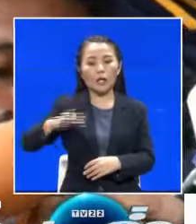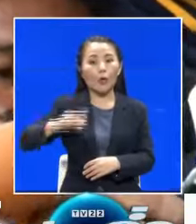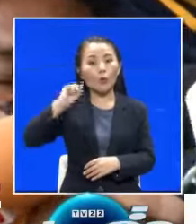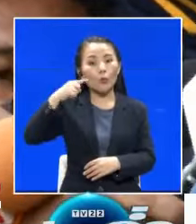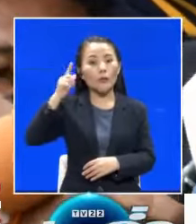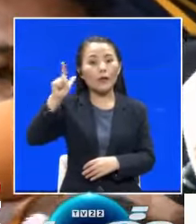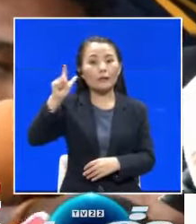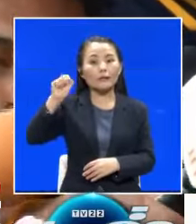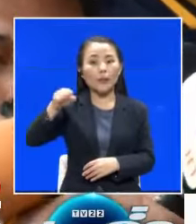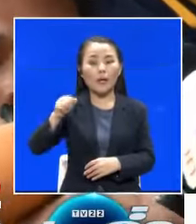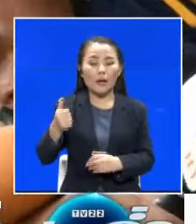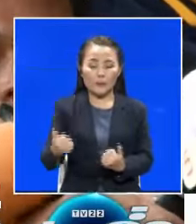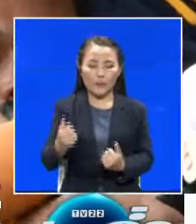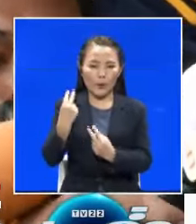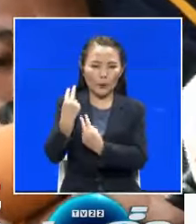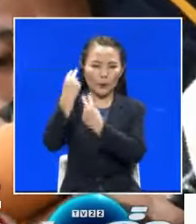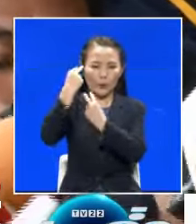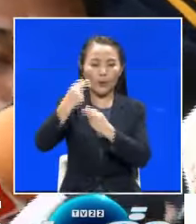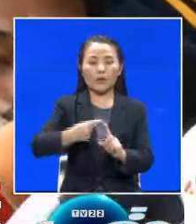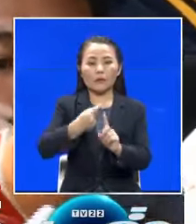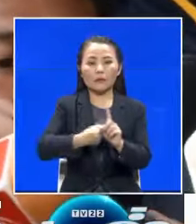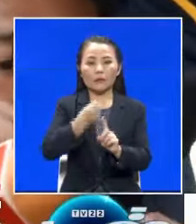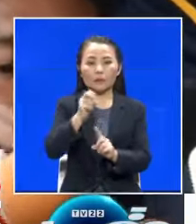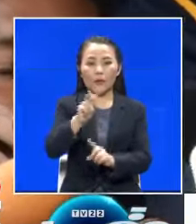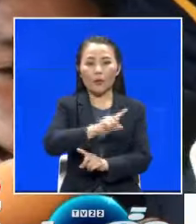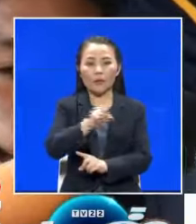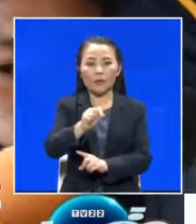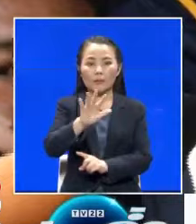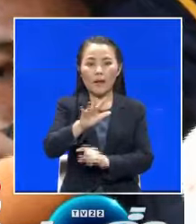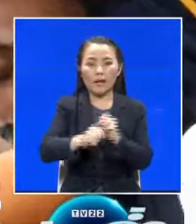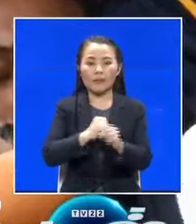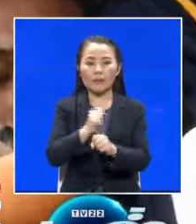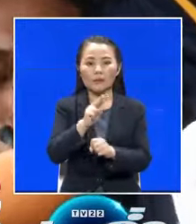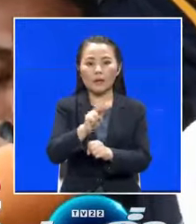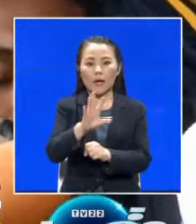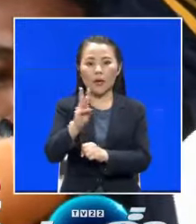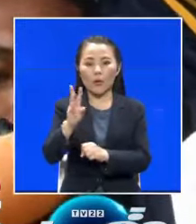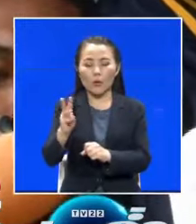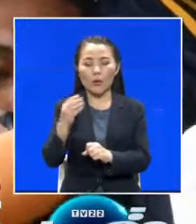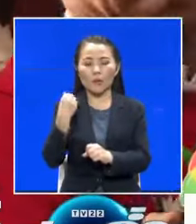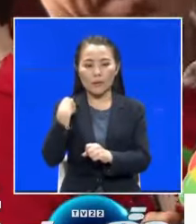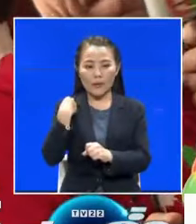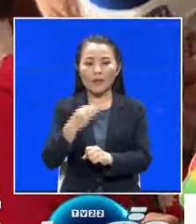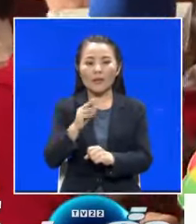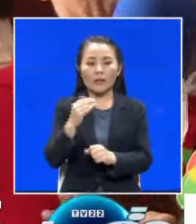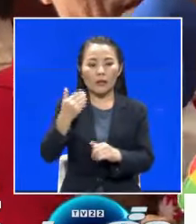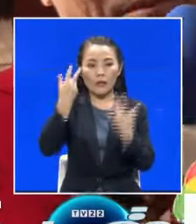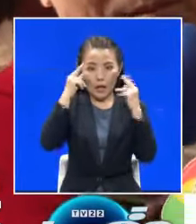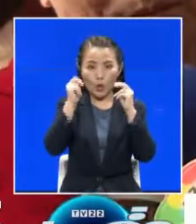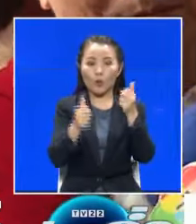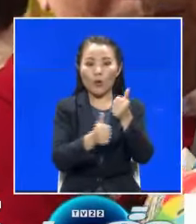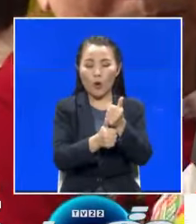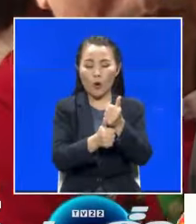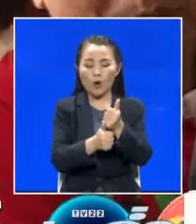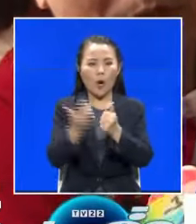ษิณย้อนกลับไปเลยค่ะ25ธันวาคมปี2566อาจารย์วิษณุเครืองามอดีตรองนายกรัฐม